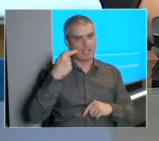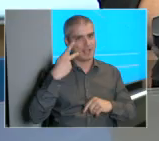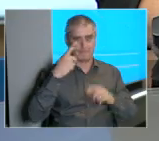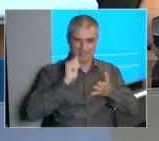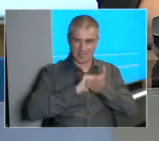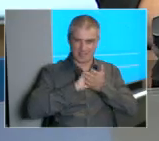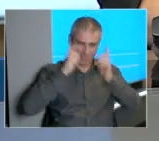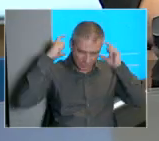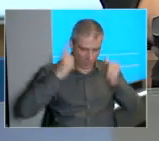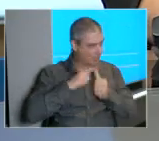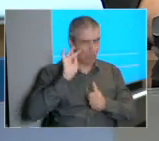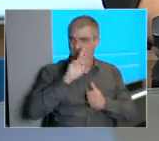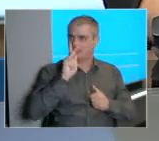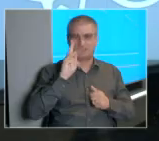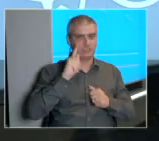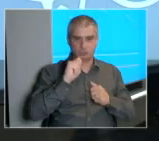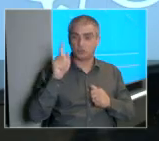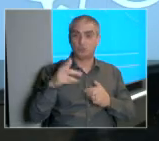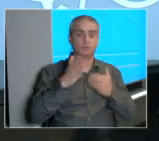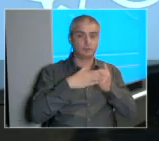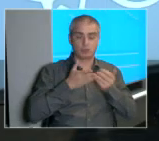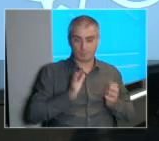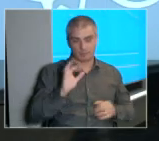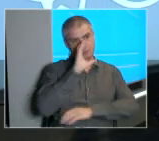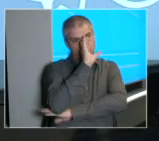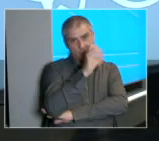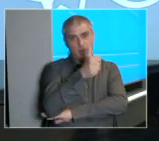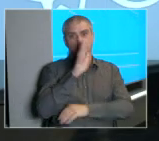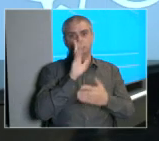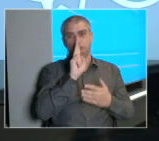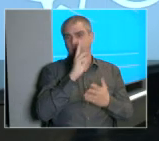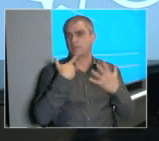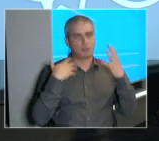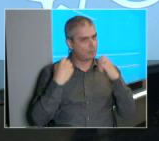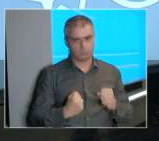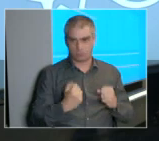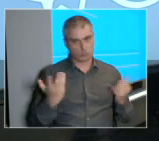זה לא באמת נגד קשת. הוא ואשתו ובניו יושבים ורואים ערוץ 2, אני בטוחה,